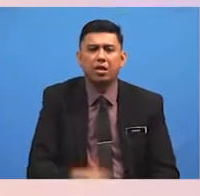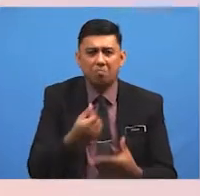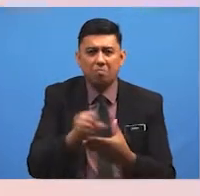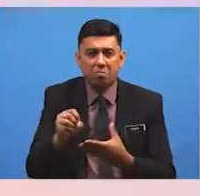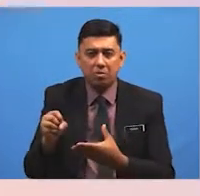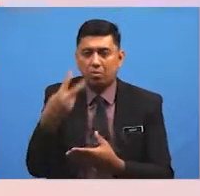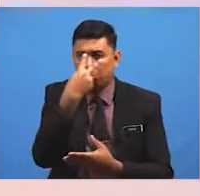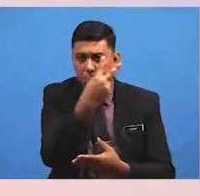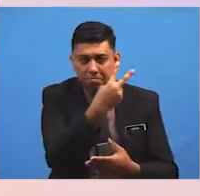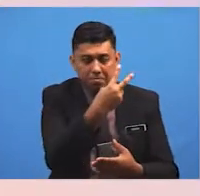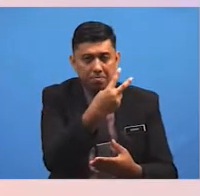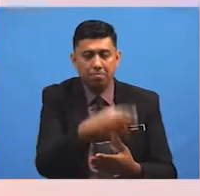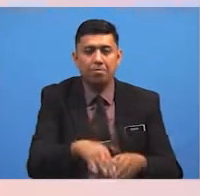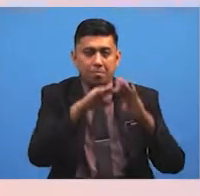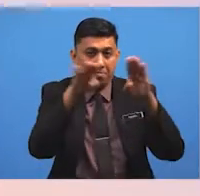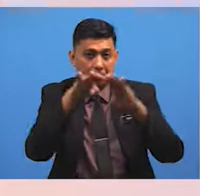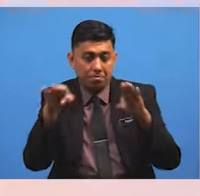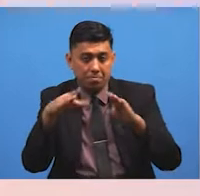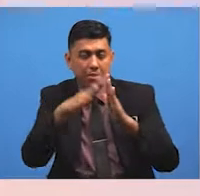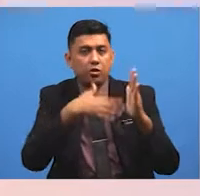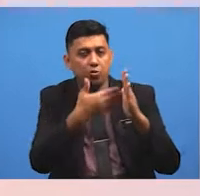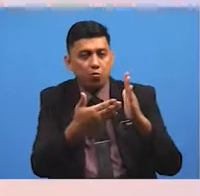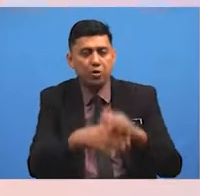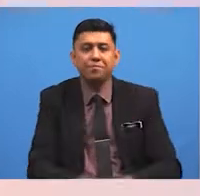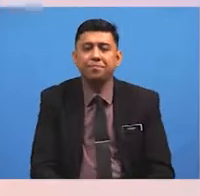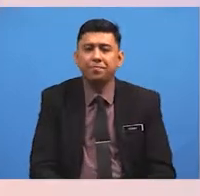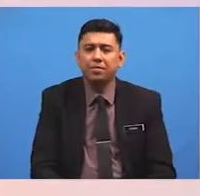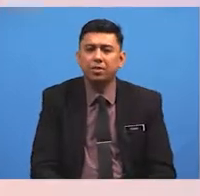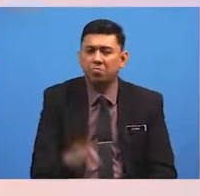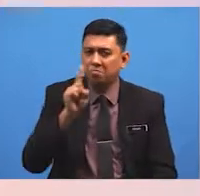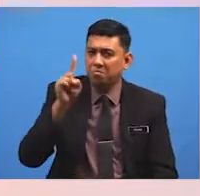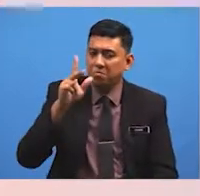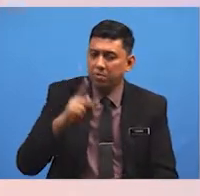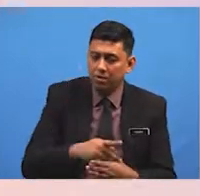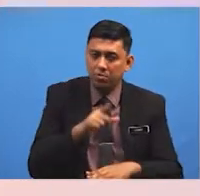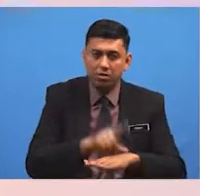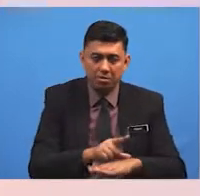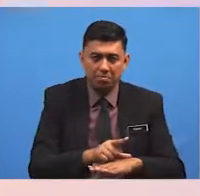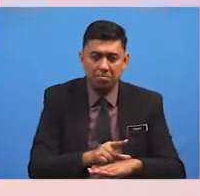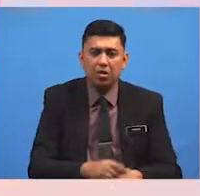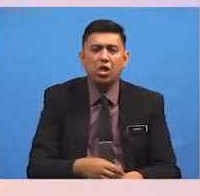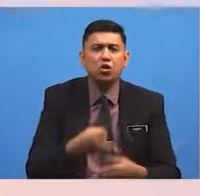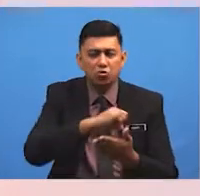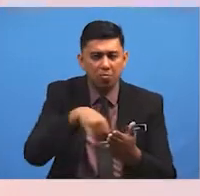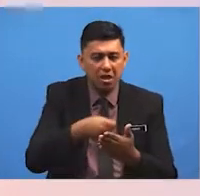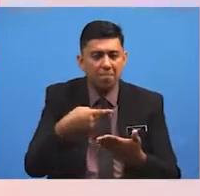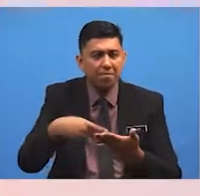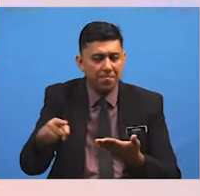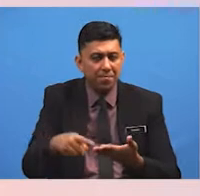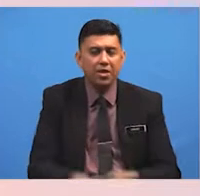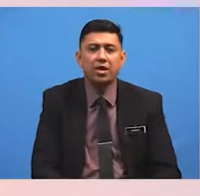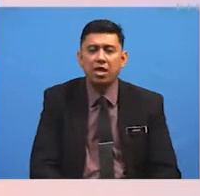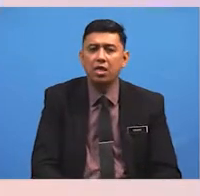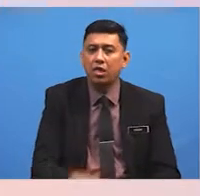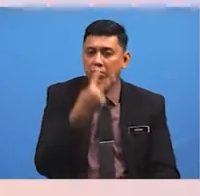Letto Ghost rm40 6880 menekannya jumlah pembayaran Pule berlanjut